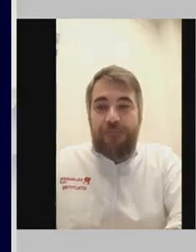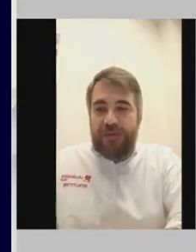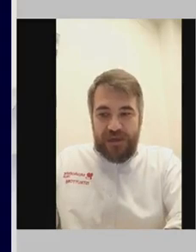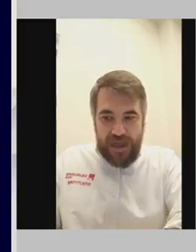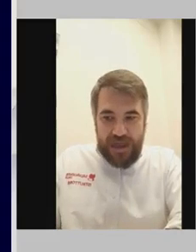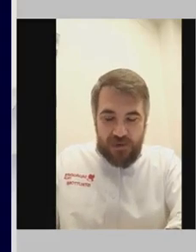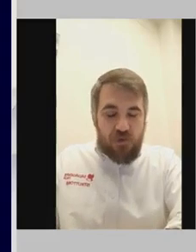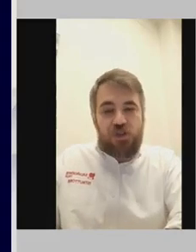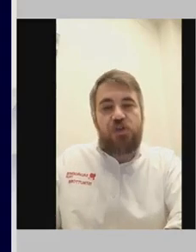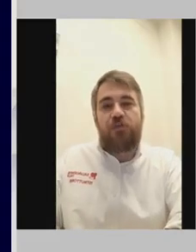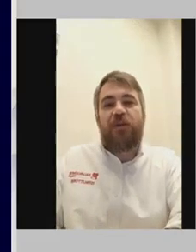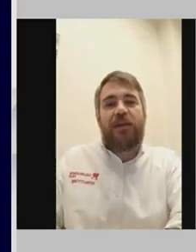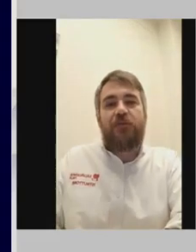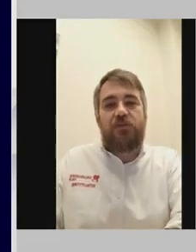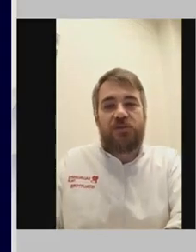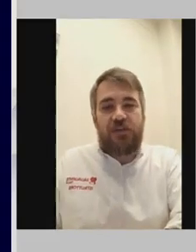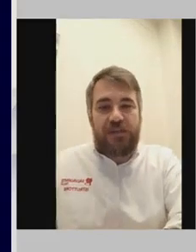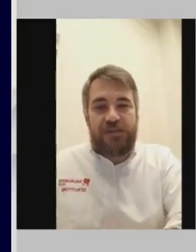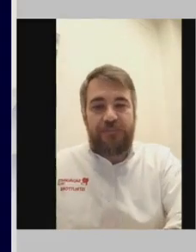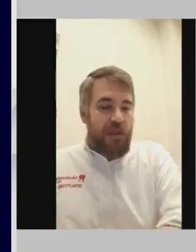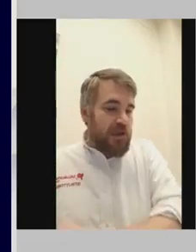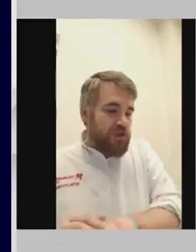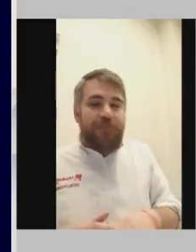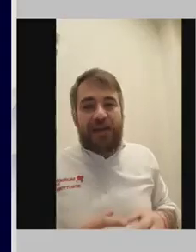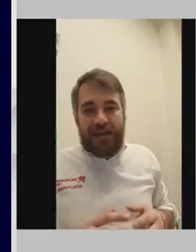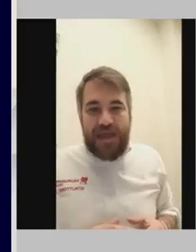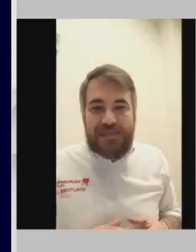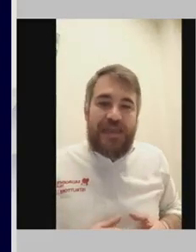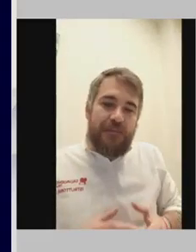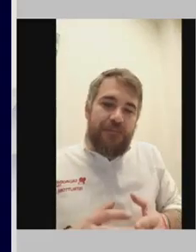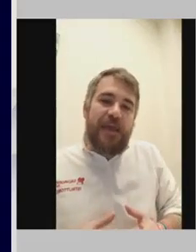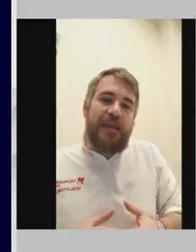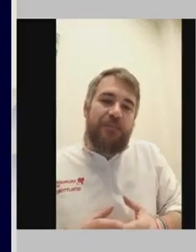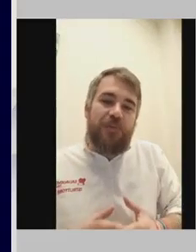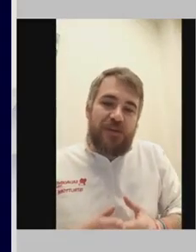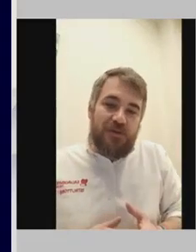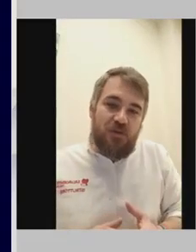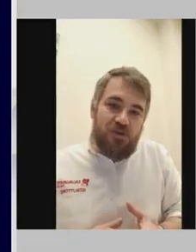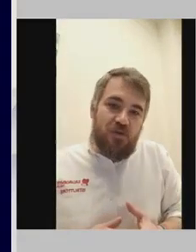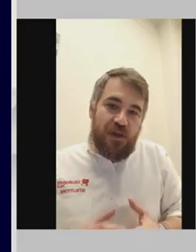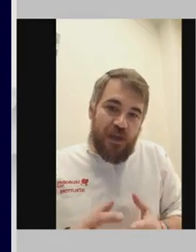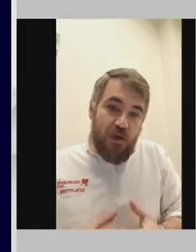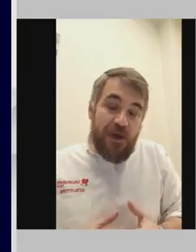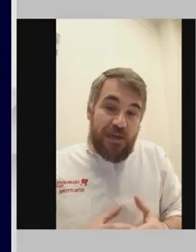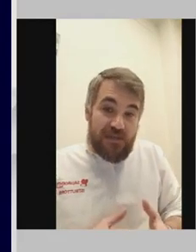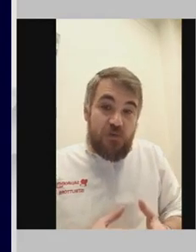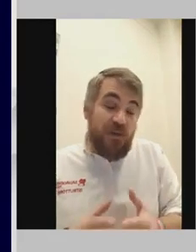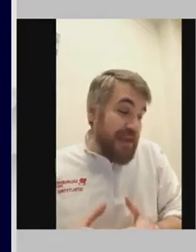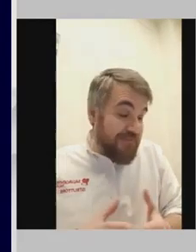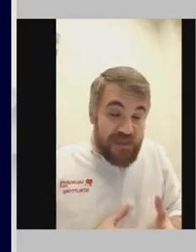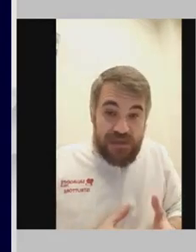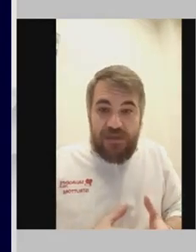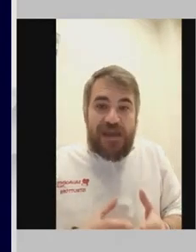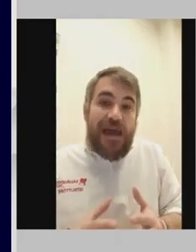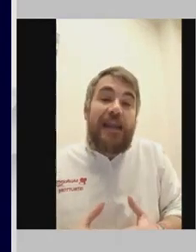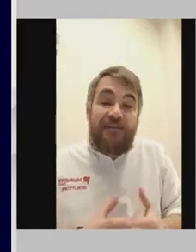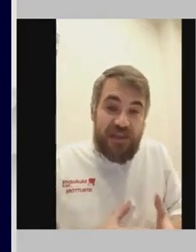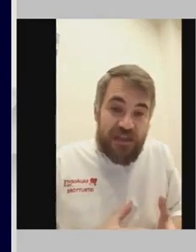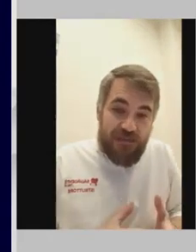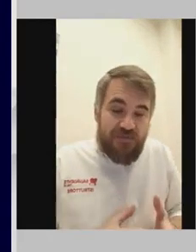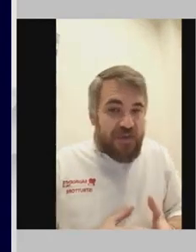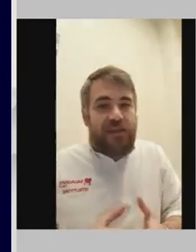è perché non ci comportiamo di conseguenza, cioè perché se il bene più prezioso che ho è la salute, la vita dei miei